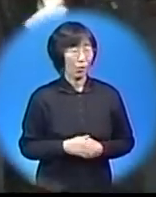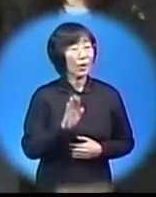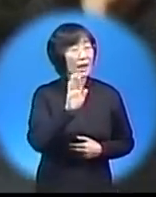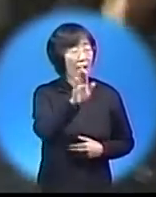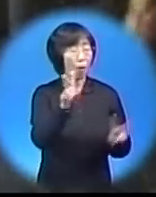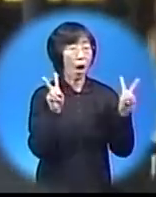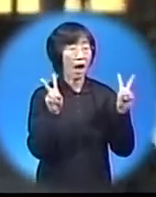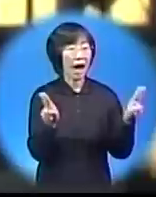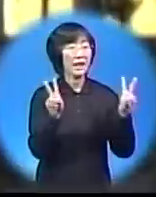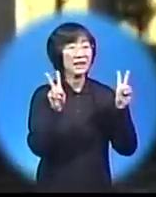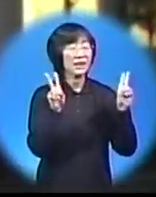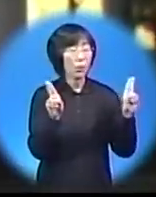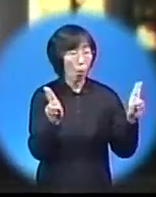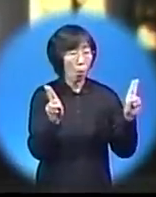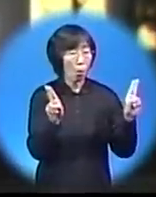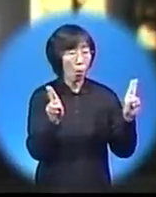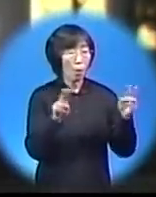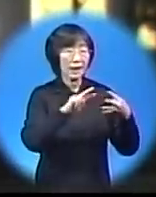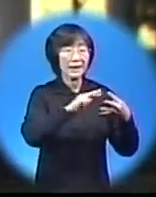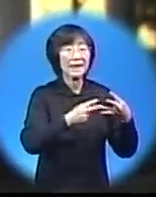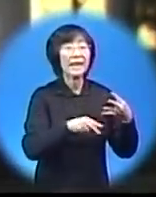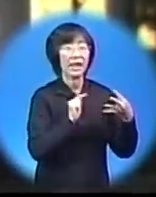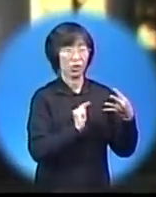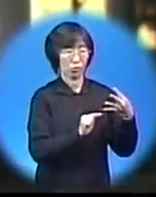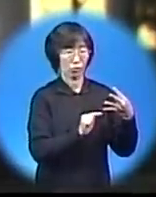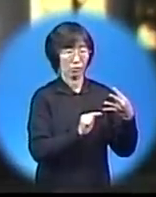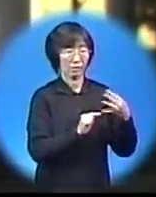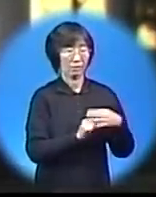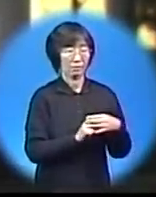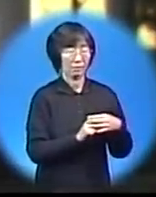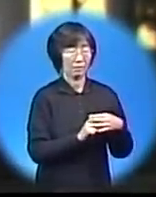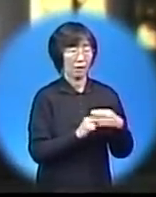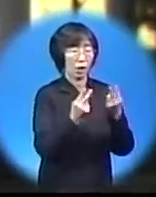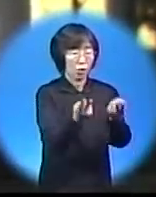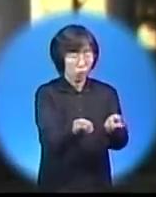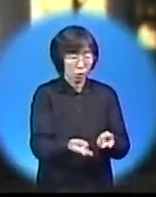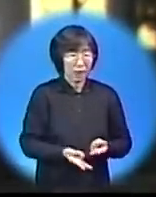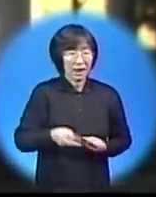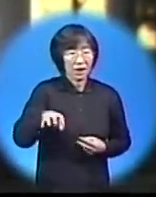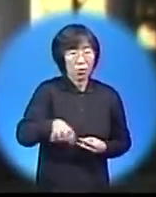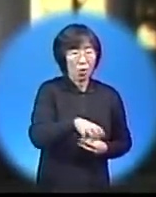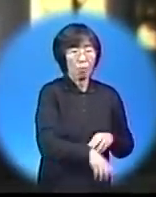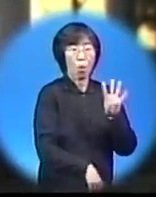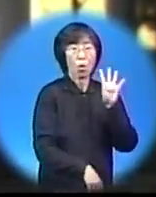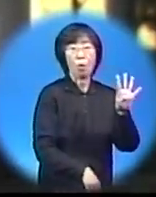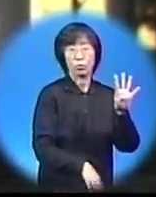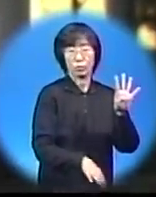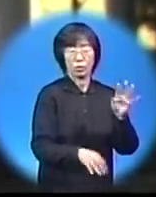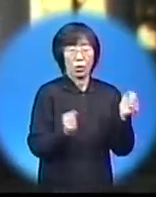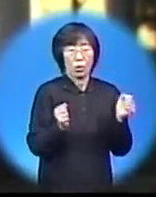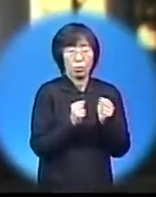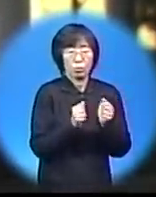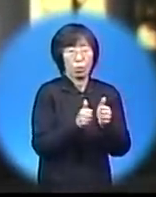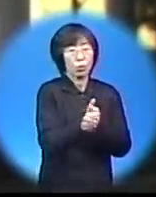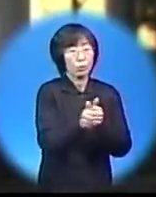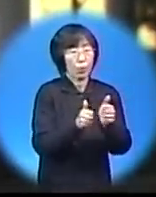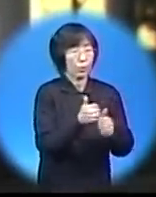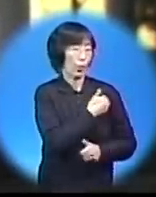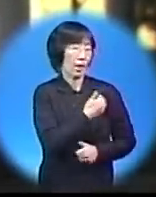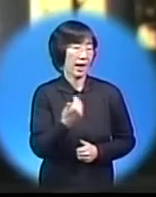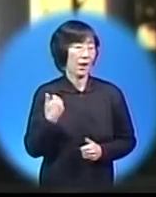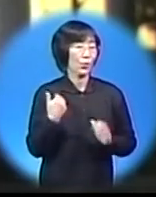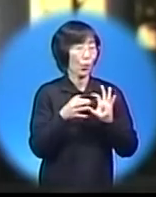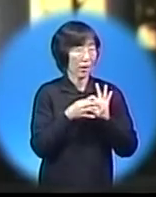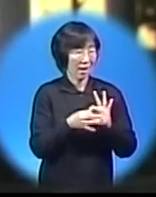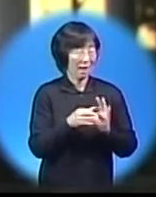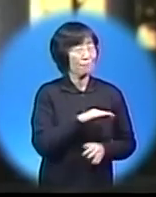上町はカニのシーズンにも入りますし、うん、はい、それから町内に4つあるスキー場でウィンタースポーツも楽しめます